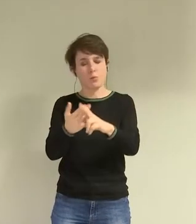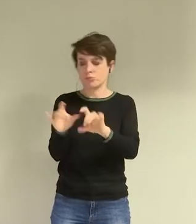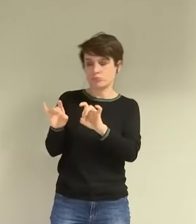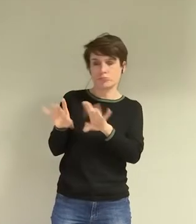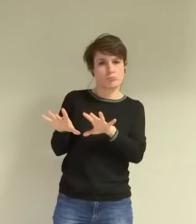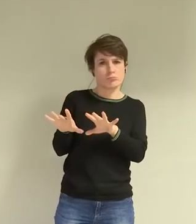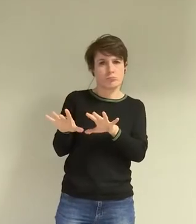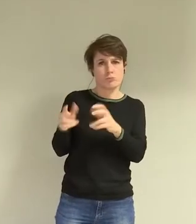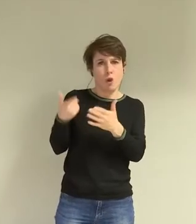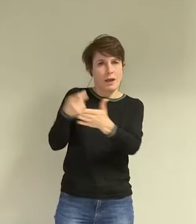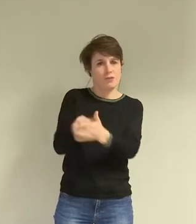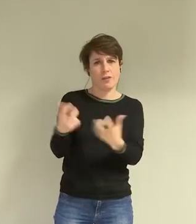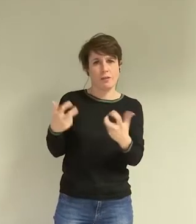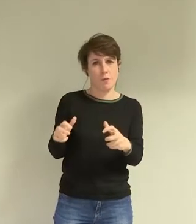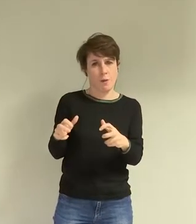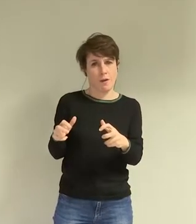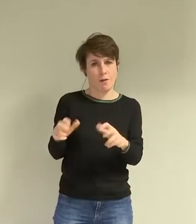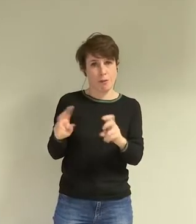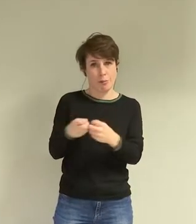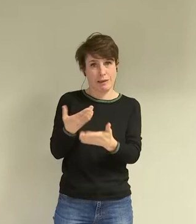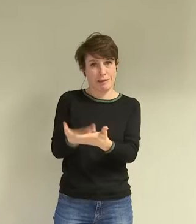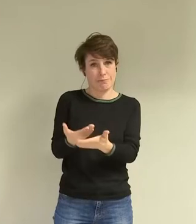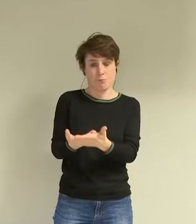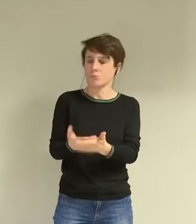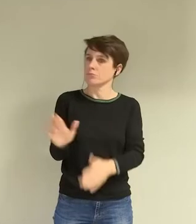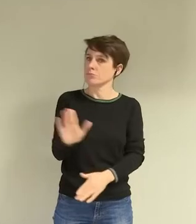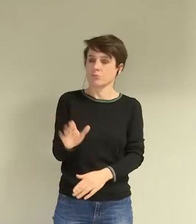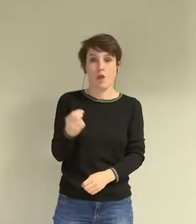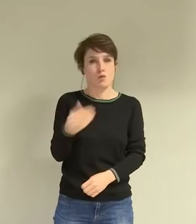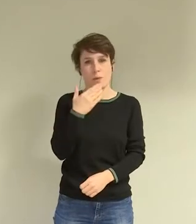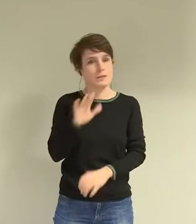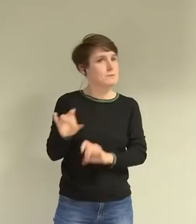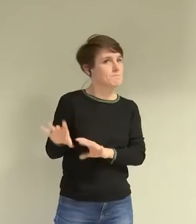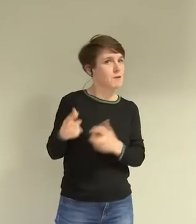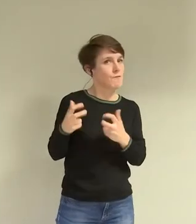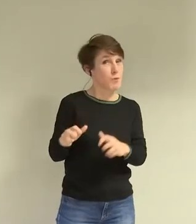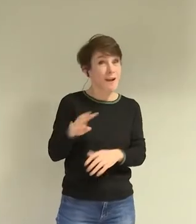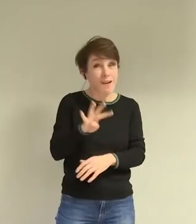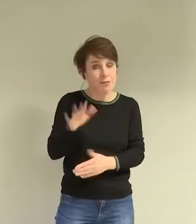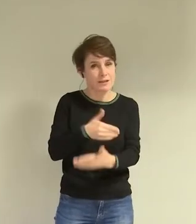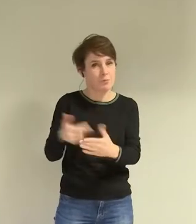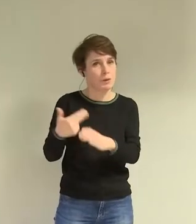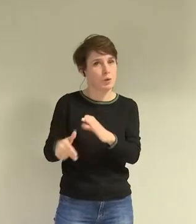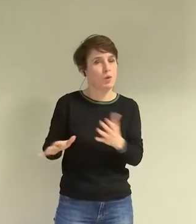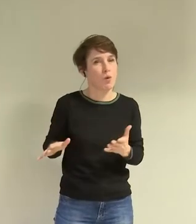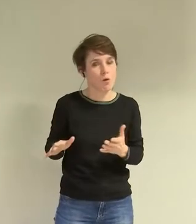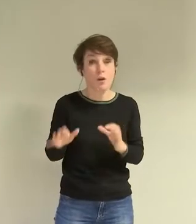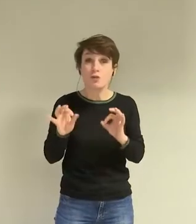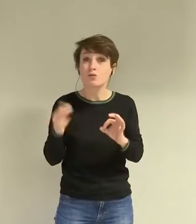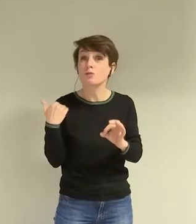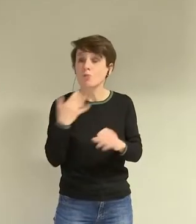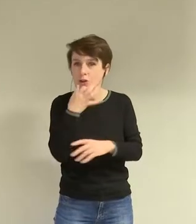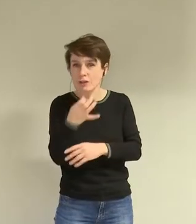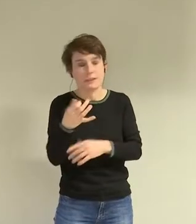porterait pas acquéreur à titre onéreux des dites par surtout pour le montant envisagé de 45 millions d'euros qui comme je les appelais à l'instant est